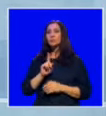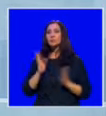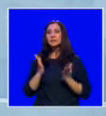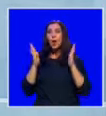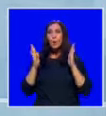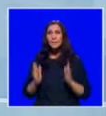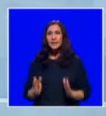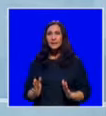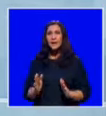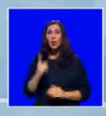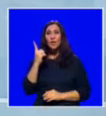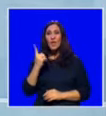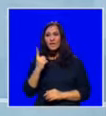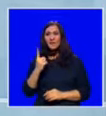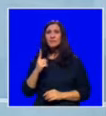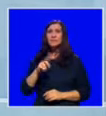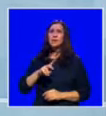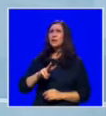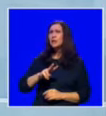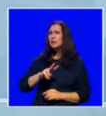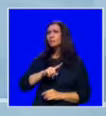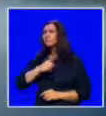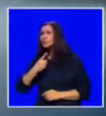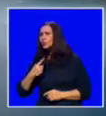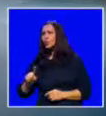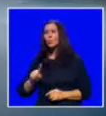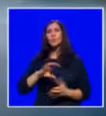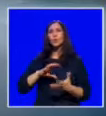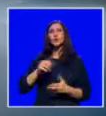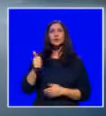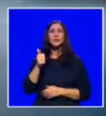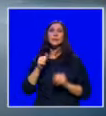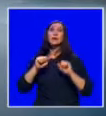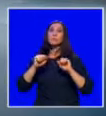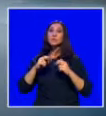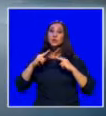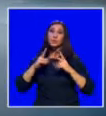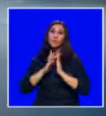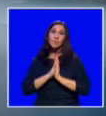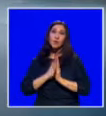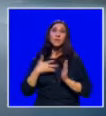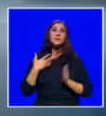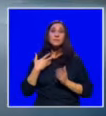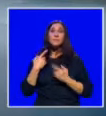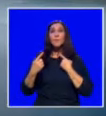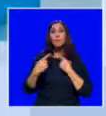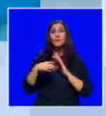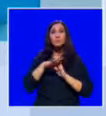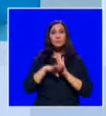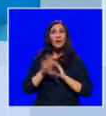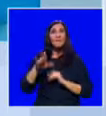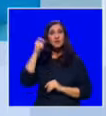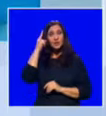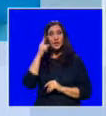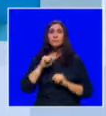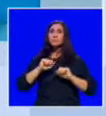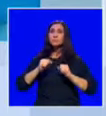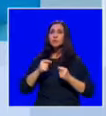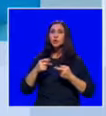определя от един или друг политически лидер. Добре, много бърз отговор ви моля, защото искам да поговорим и за програмата и вашите идеи. Много бърз